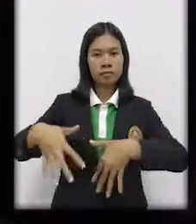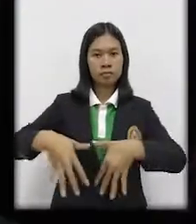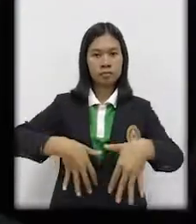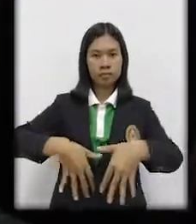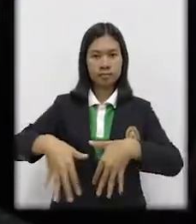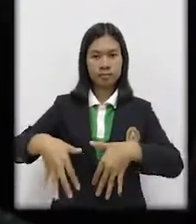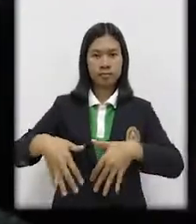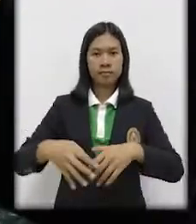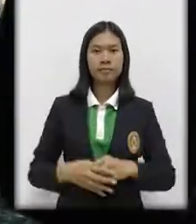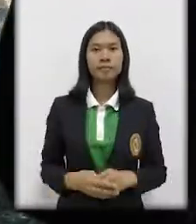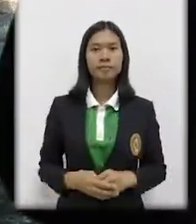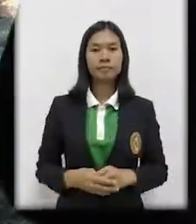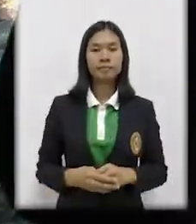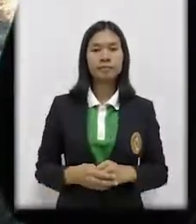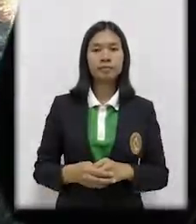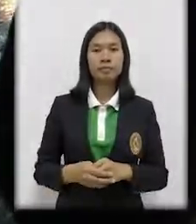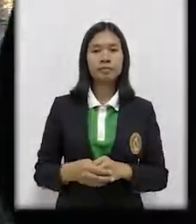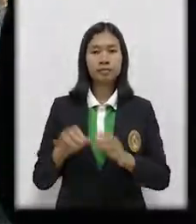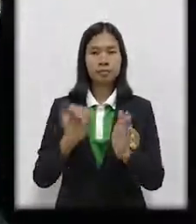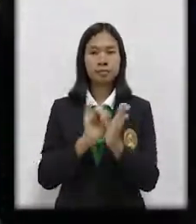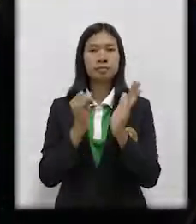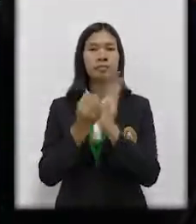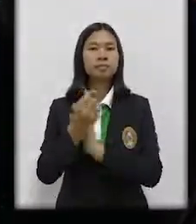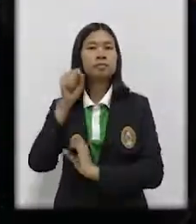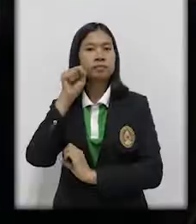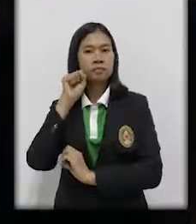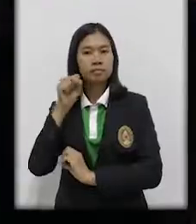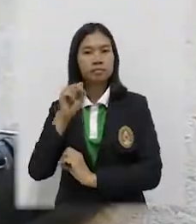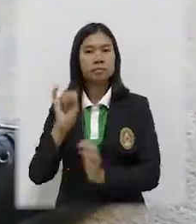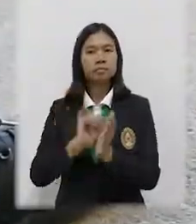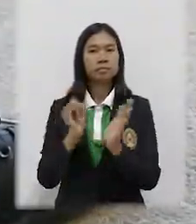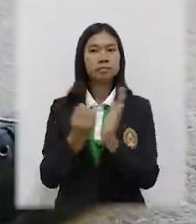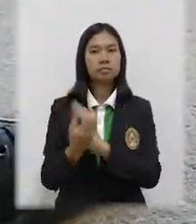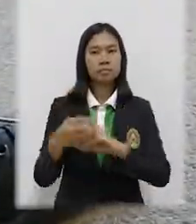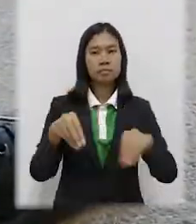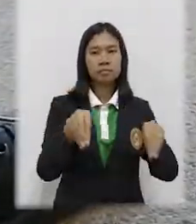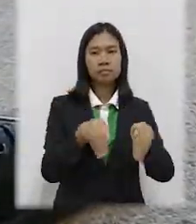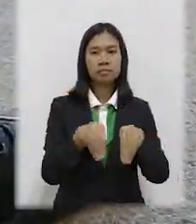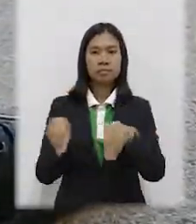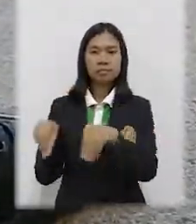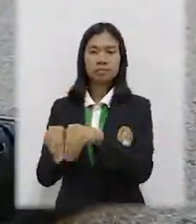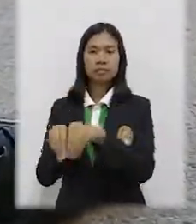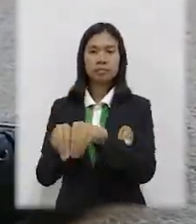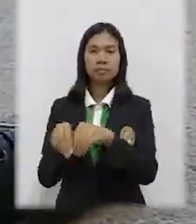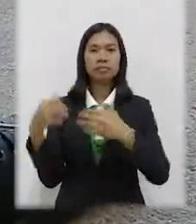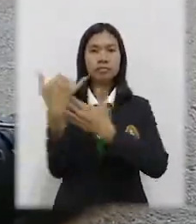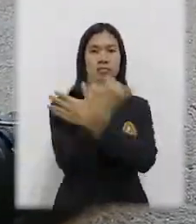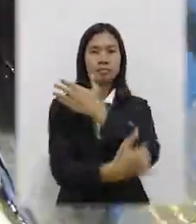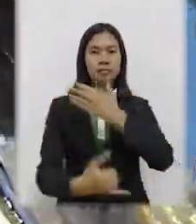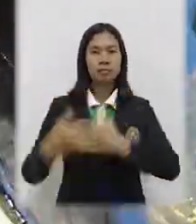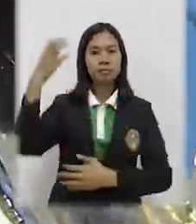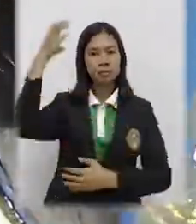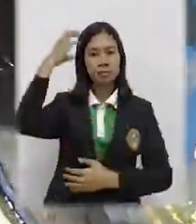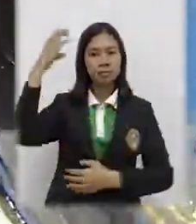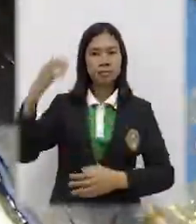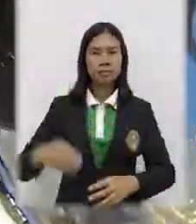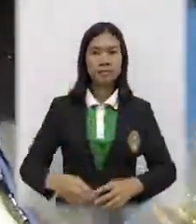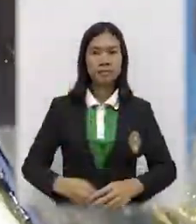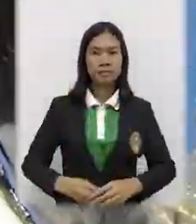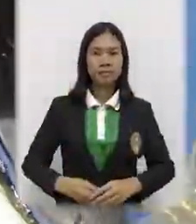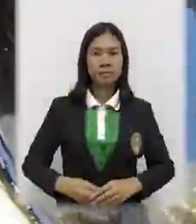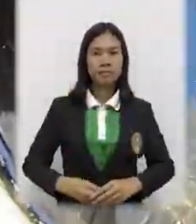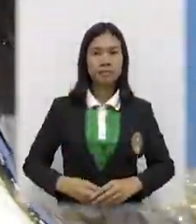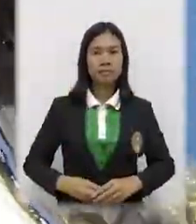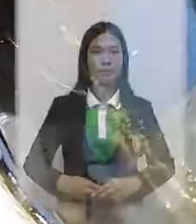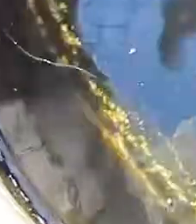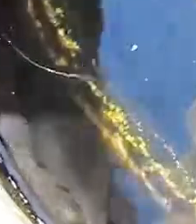กิจและประชาชนทั่วไปทั้งจากพื้นที่จังหวัดสกลนครจังหวัดใกล้เคียงและสาธารณรัฐประชาธิปไตย